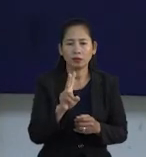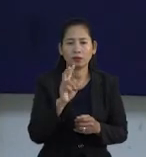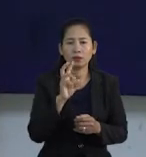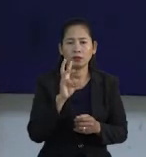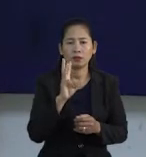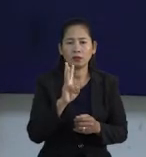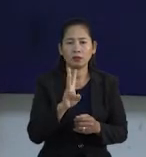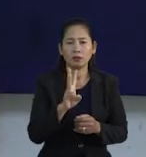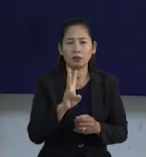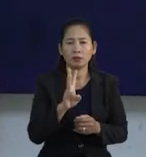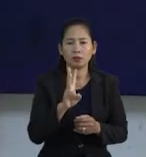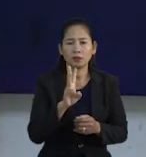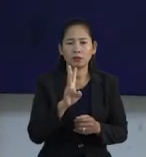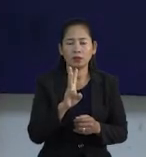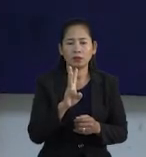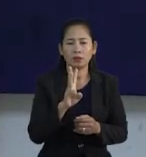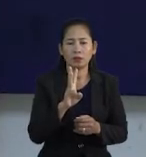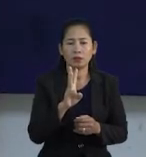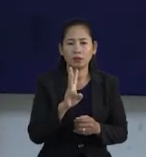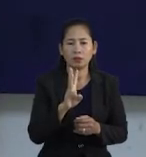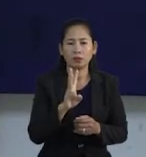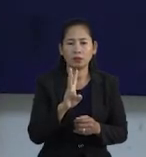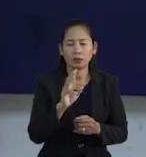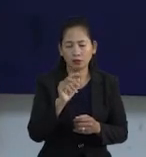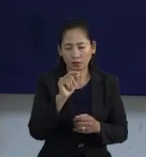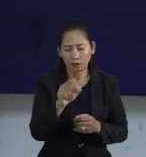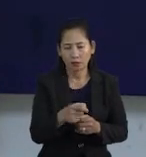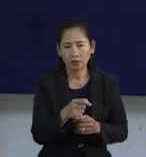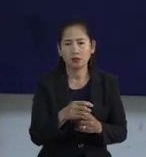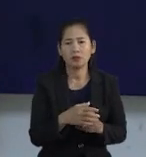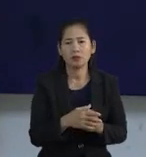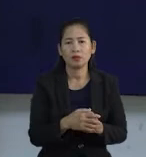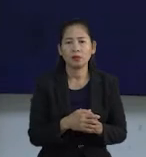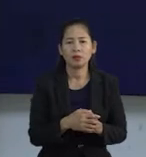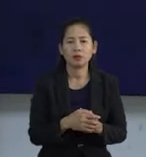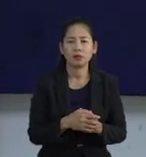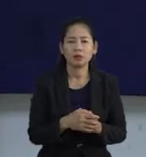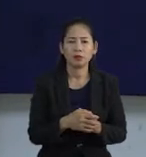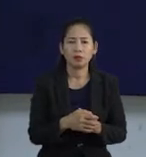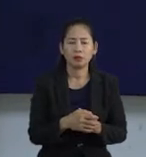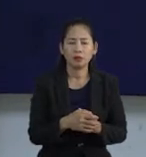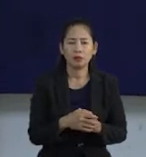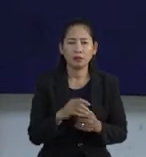pí bảy chấn dương đại chúng nói chúa sợ phịa được này nè còn nè và